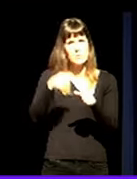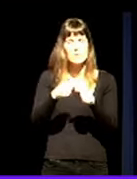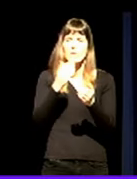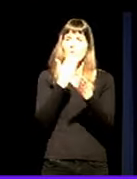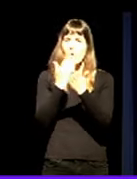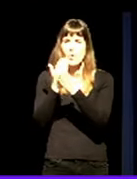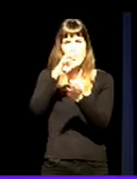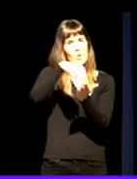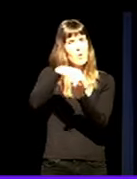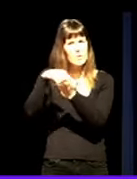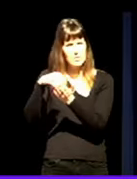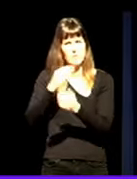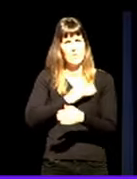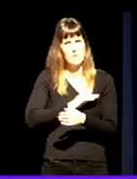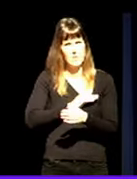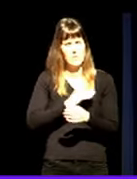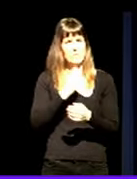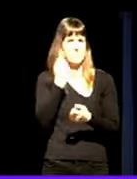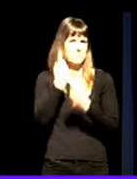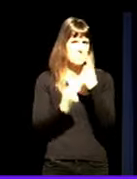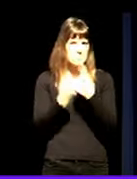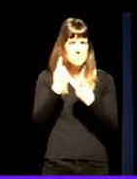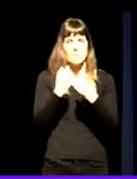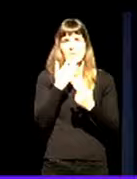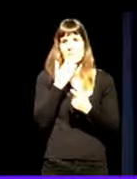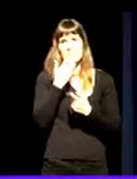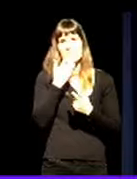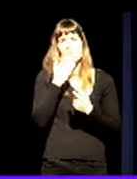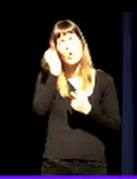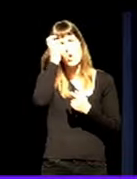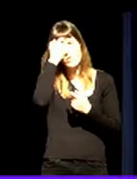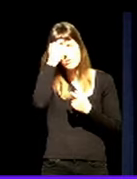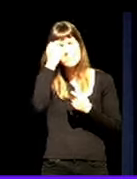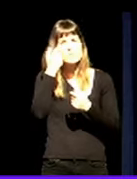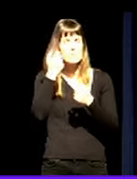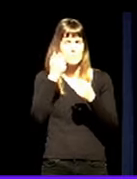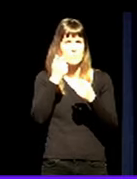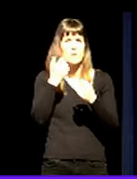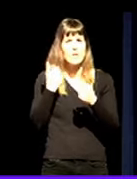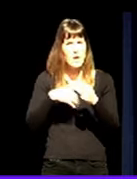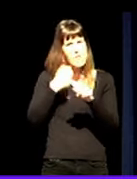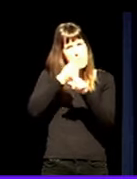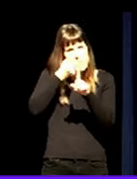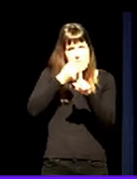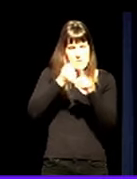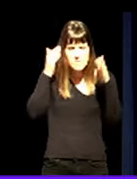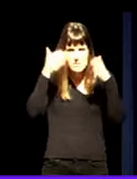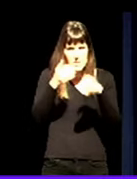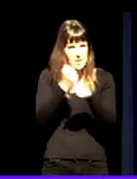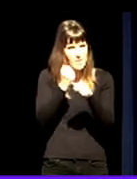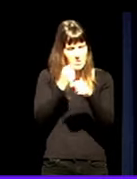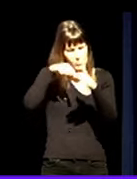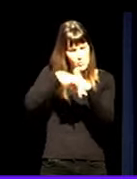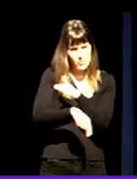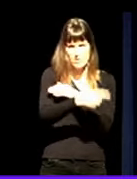aipatu izan diren, zenbait aldagai, konzeptu, idearen inguruan jokak elamean. Horri zuelua